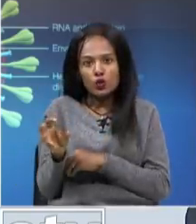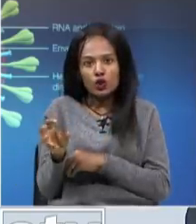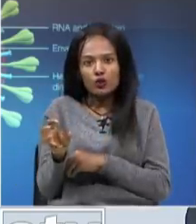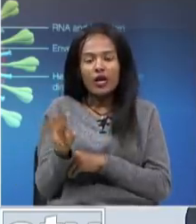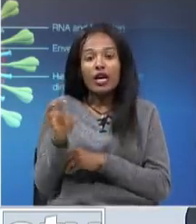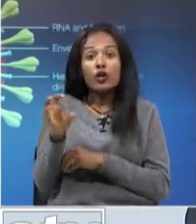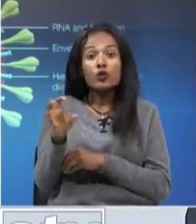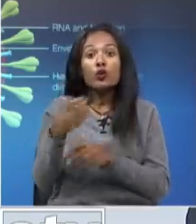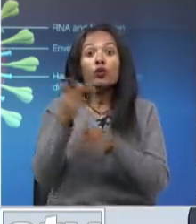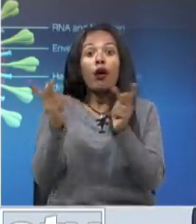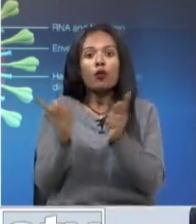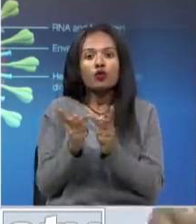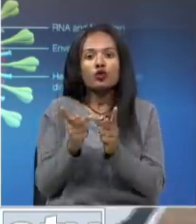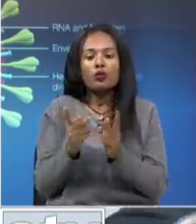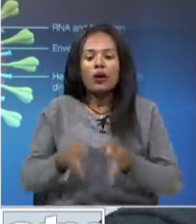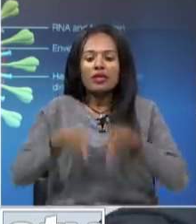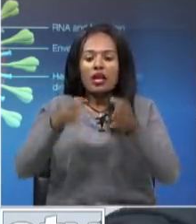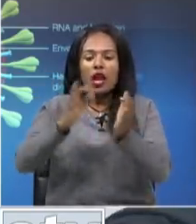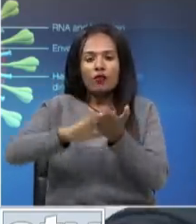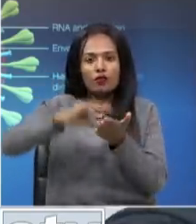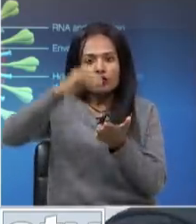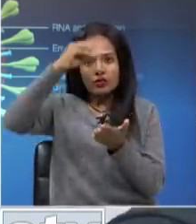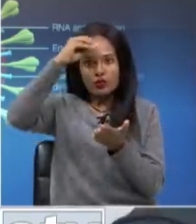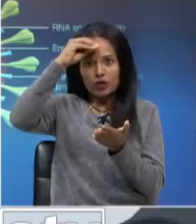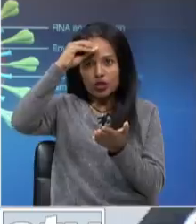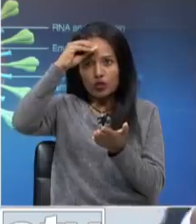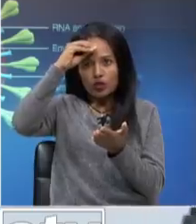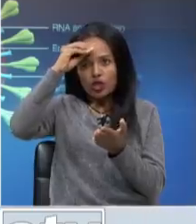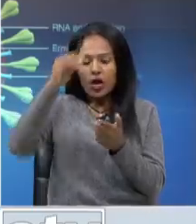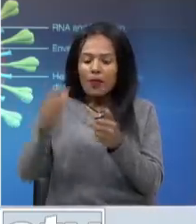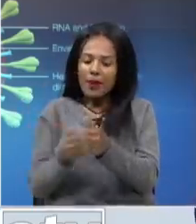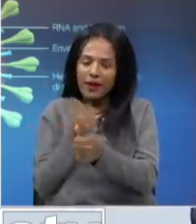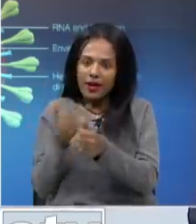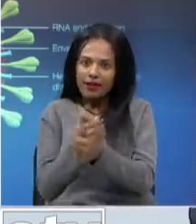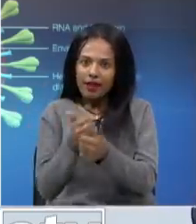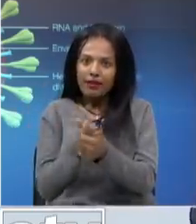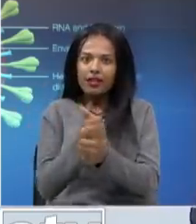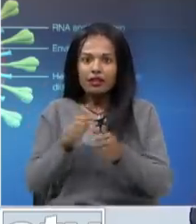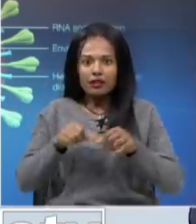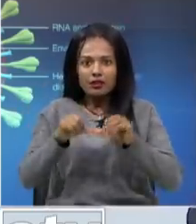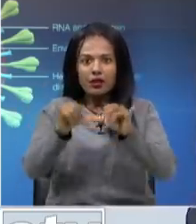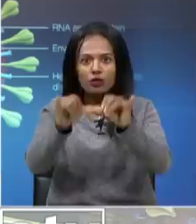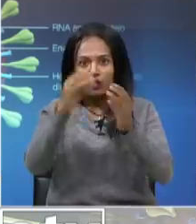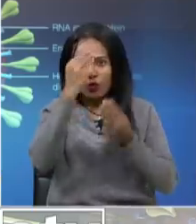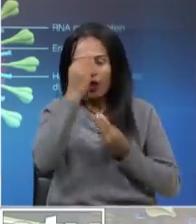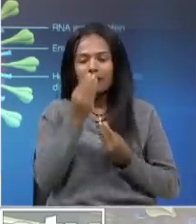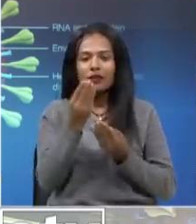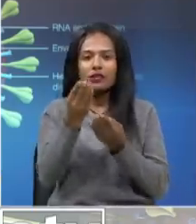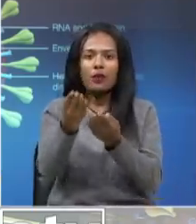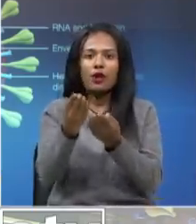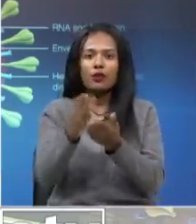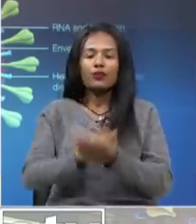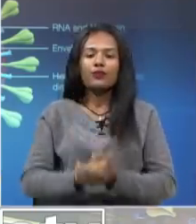ሬዲዮ ጣቢያዎችም የሚተላለፉትን ትምህርቶች በመከታተል እንድትቀጥሉ አሳስባለሁ።